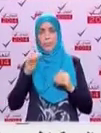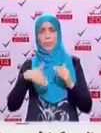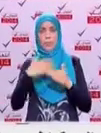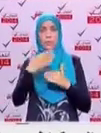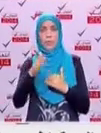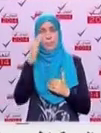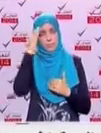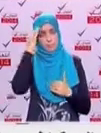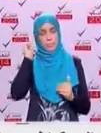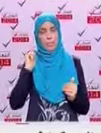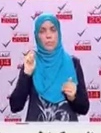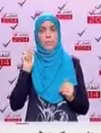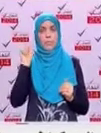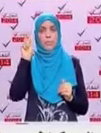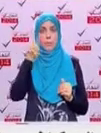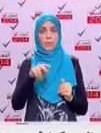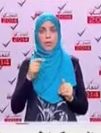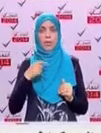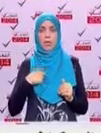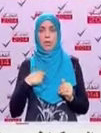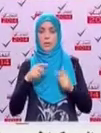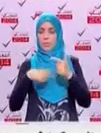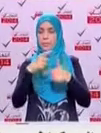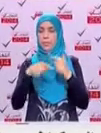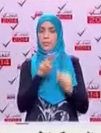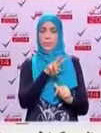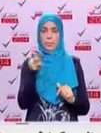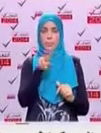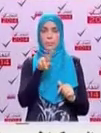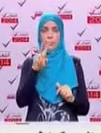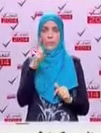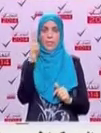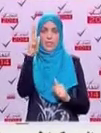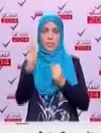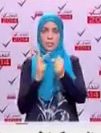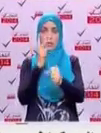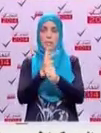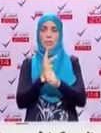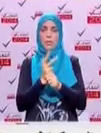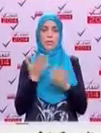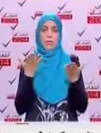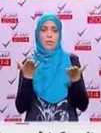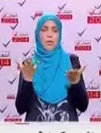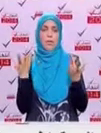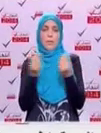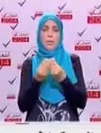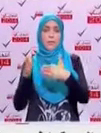وتعرفوا جيدا أني ما غبتش على المشهد بالمرة، مدة 3 سنوات كنت